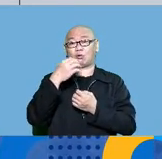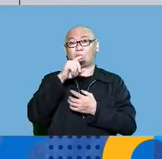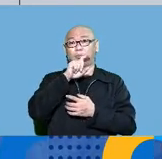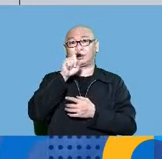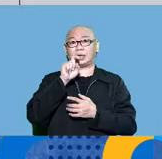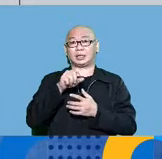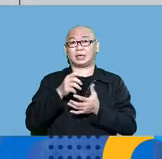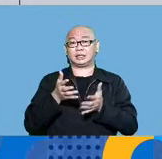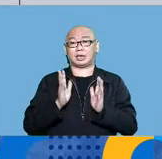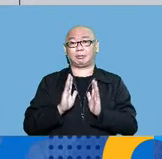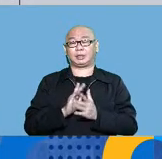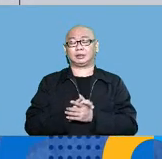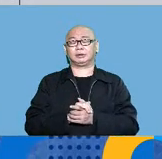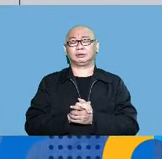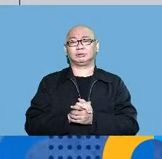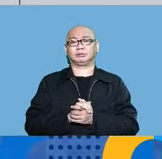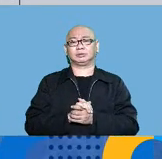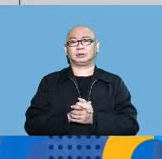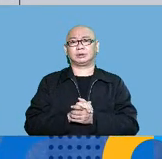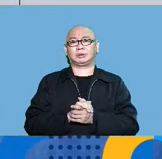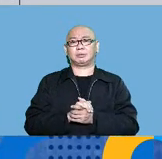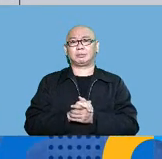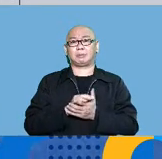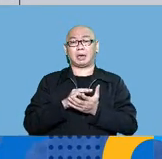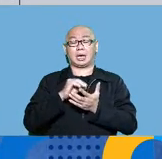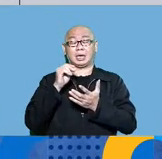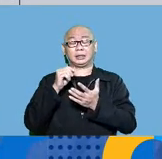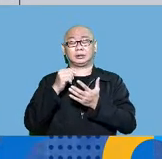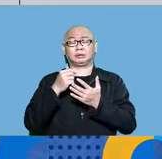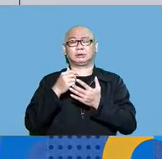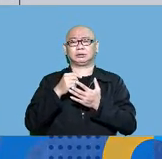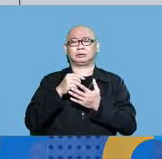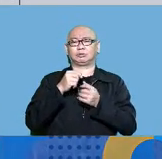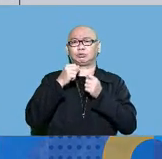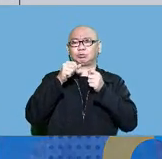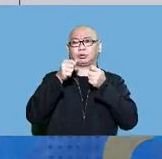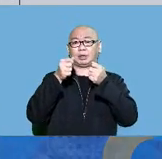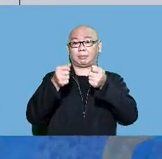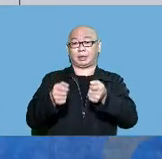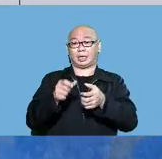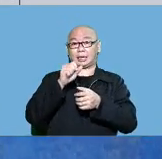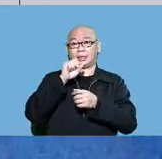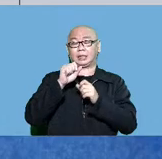pertanyaan, mempersiapkan bahan tayangan baik untuk menyampaikan hasil